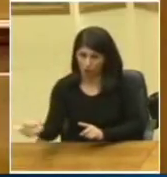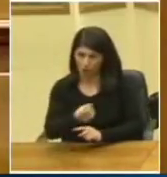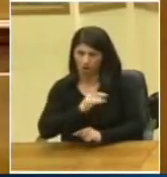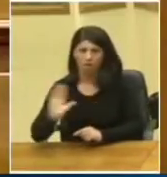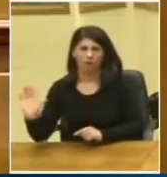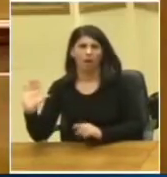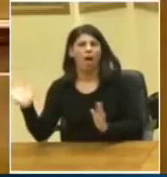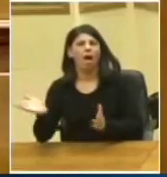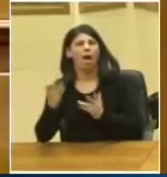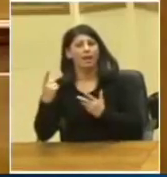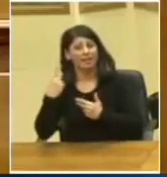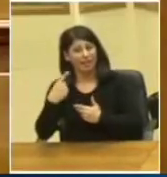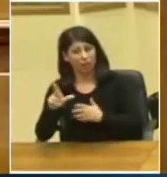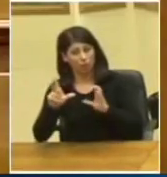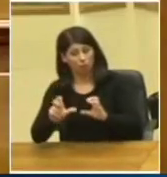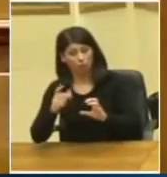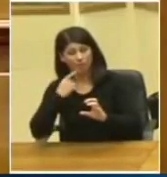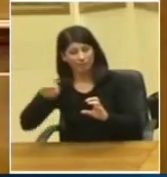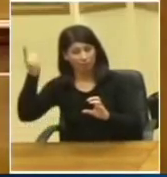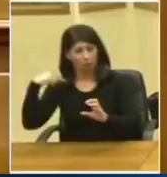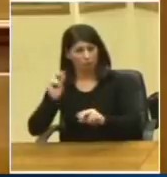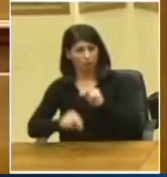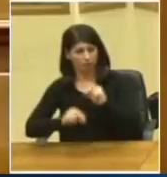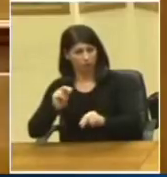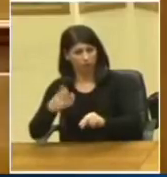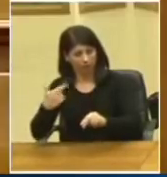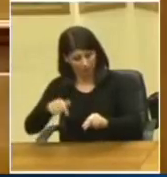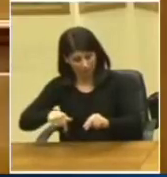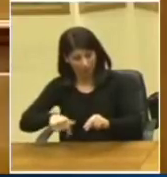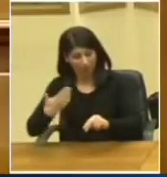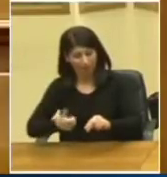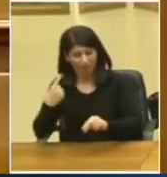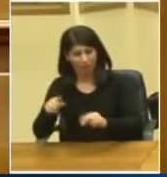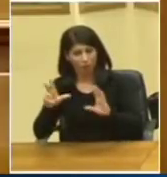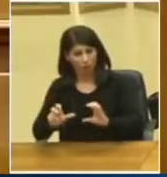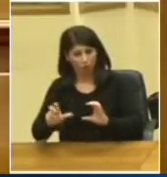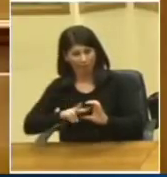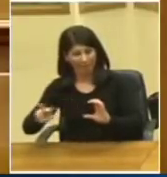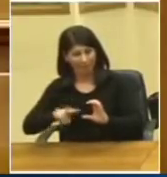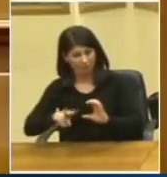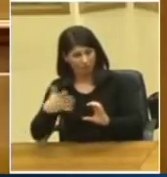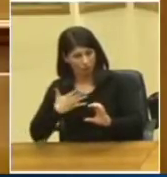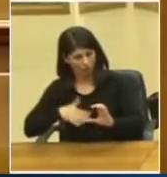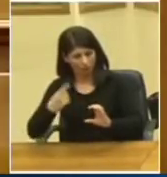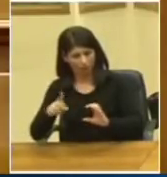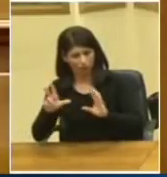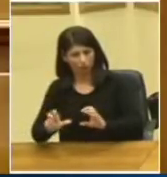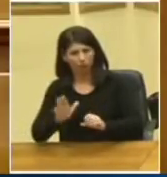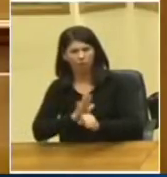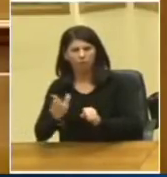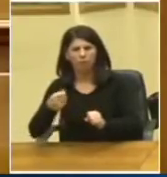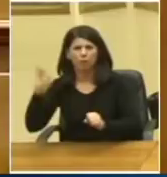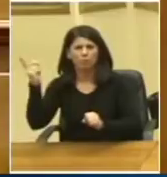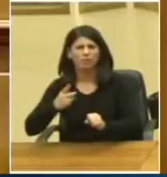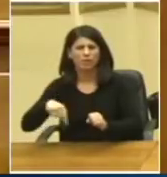είχε πάρει 180 στην προηγούμενη ψηφοφορία και έπαιρνε και σήμερα 180, θελικέ στις δύο, θα αρκούσε μια απλή πλειοψηφία